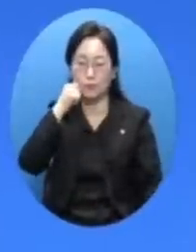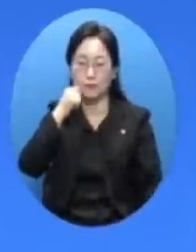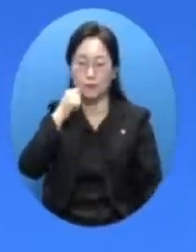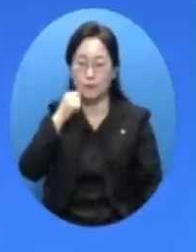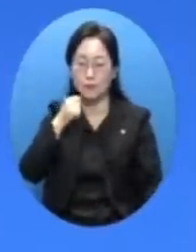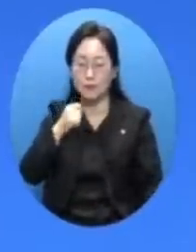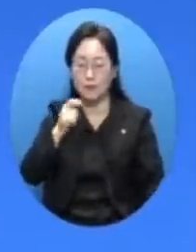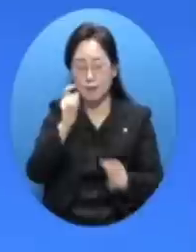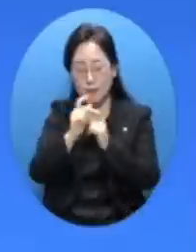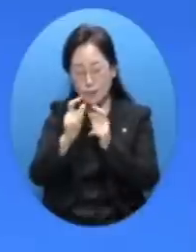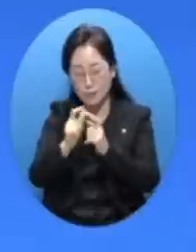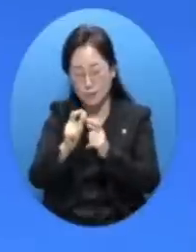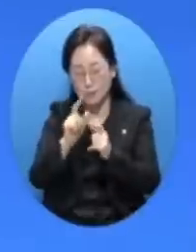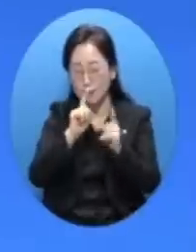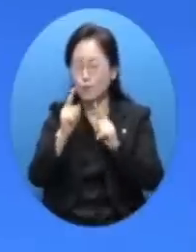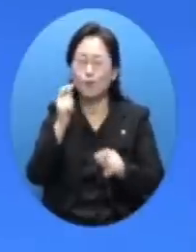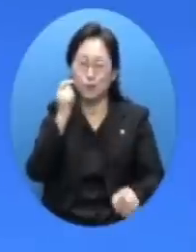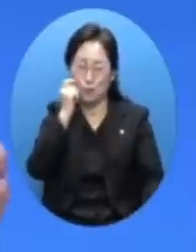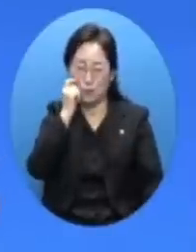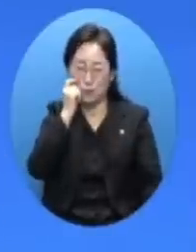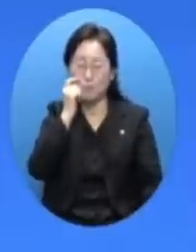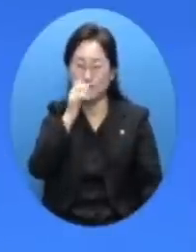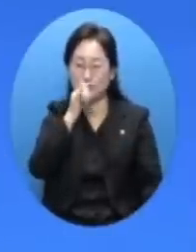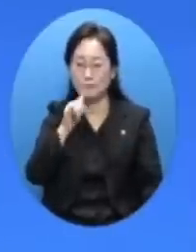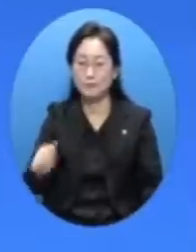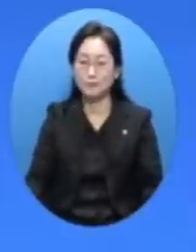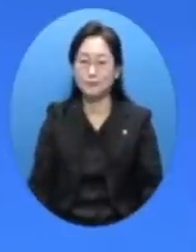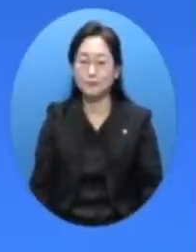다 고민이 있는 것입니다. 그런데 아브라함은